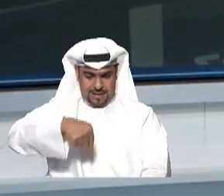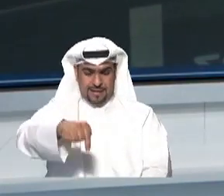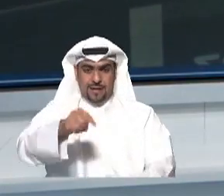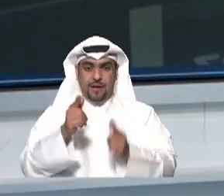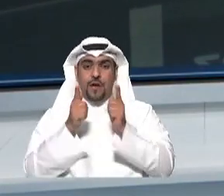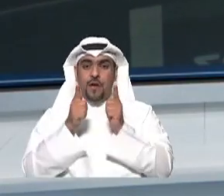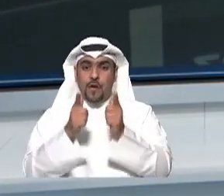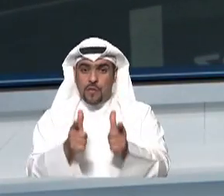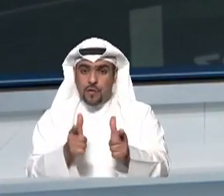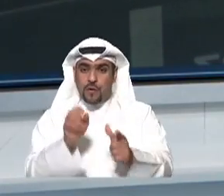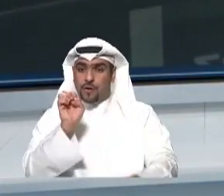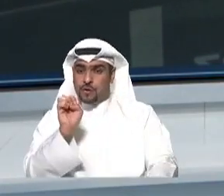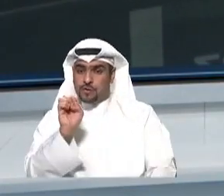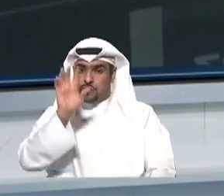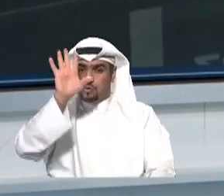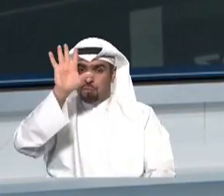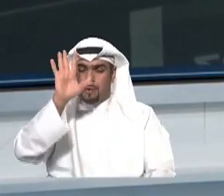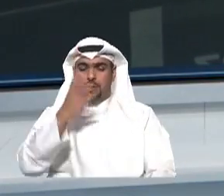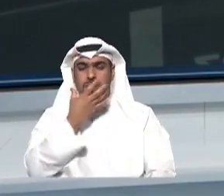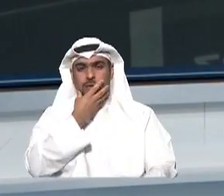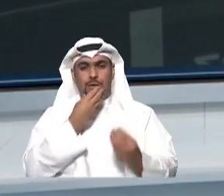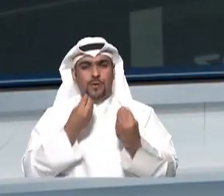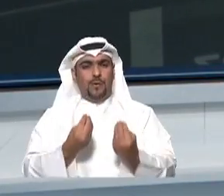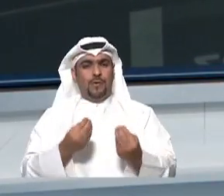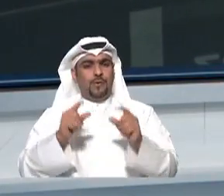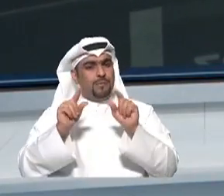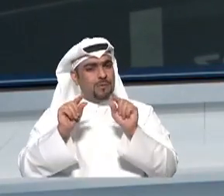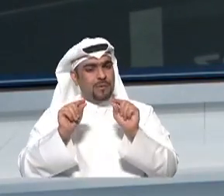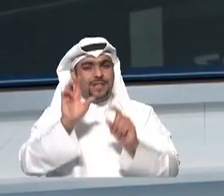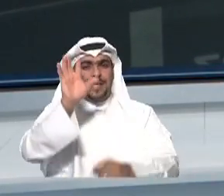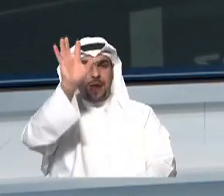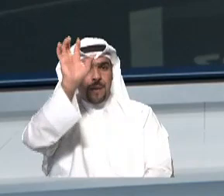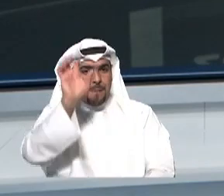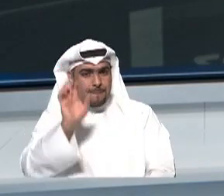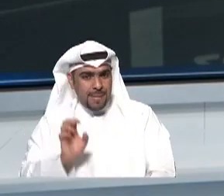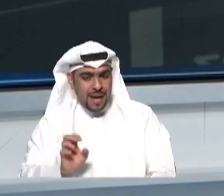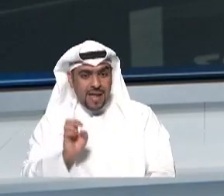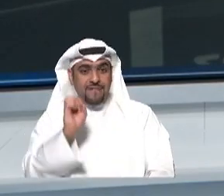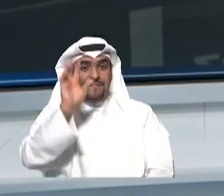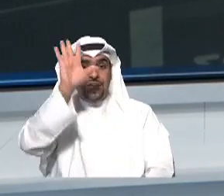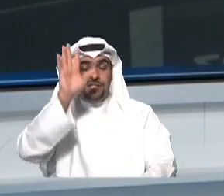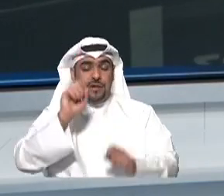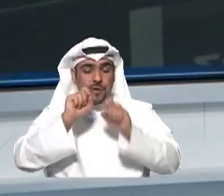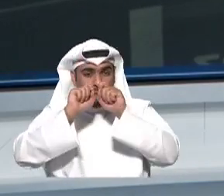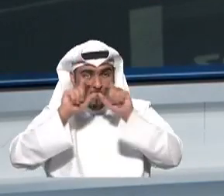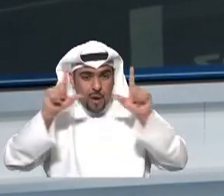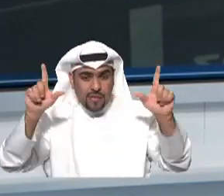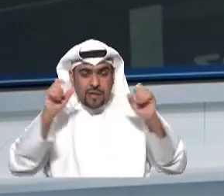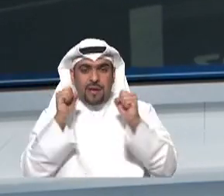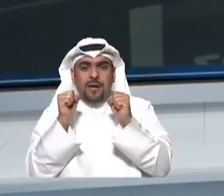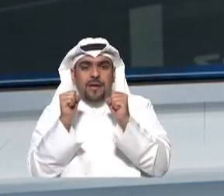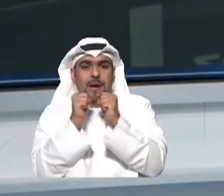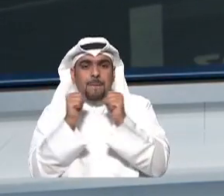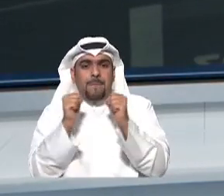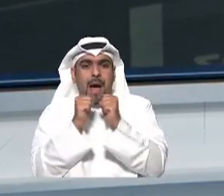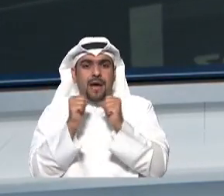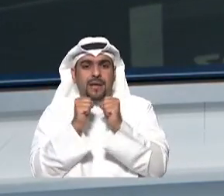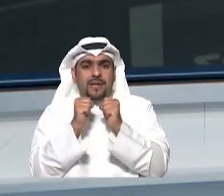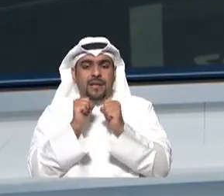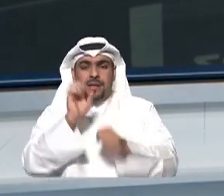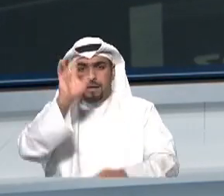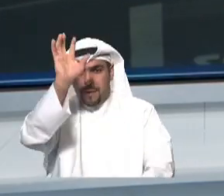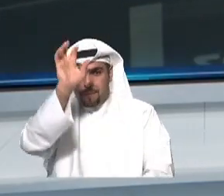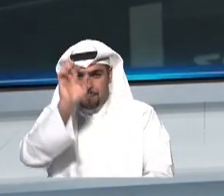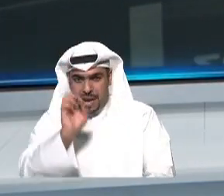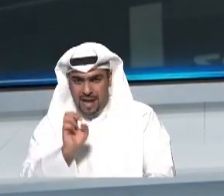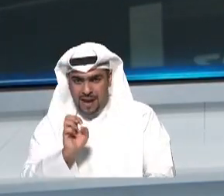راح تستمر ويانا حتى نهاية هذا الشهر، والأجواء الباردة راح تكون ملحوظة خلال فترة المساء، والبرودة تكون ملحوظة أكثر في الفترات المتأخرة من